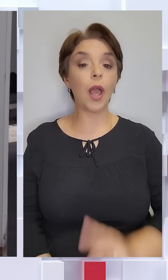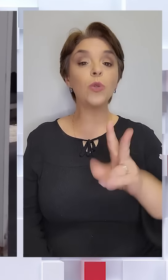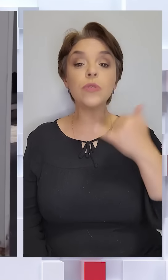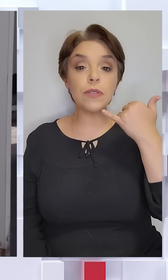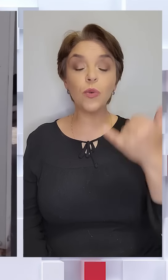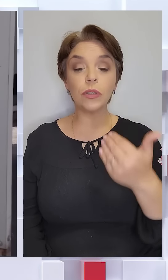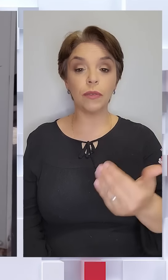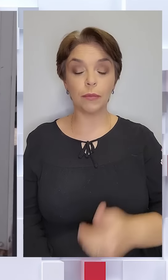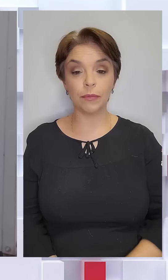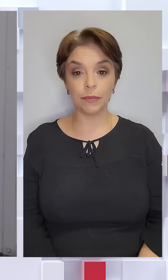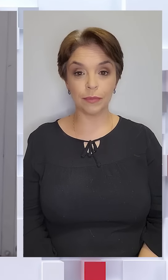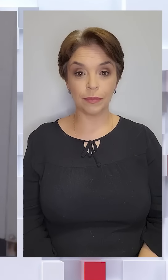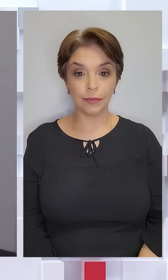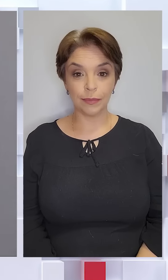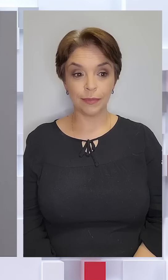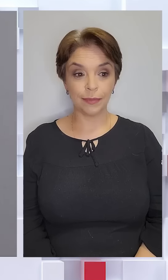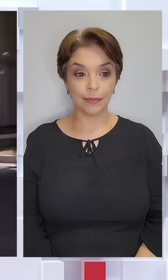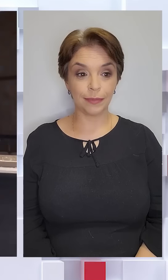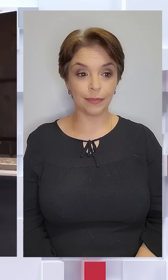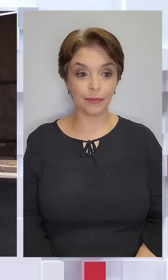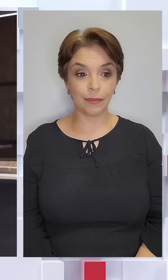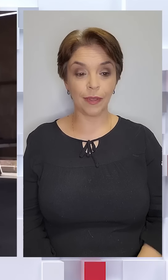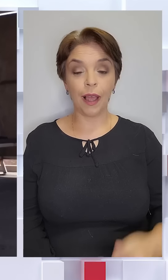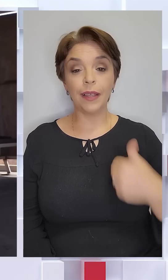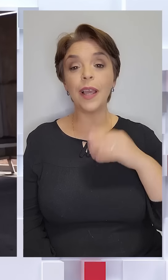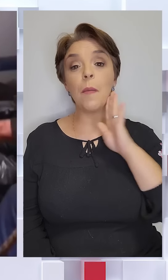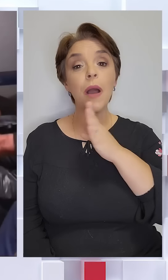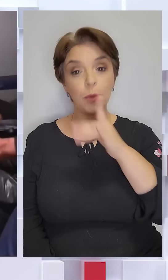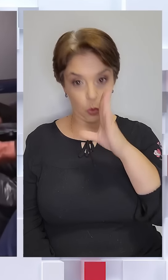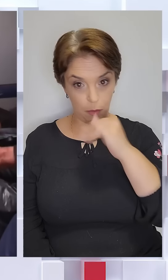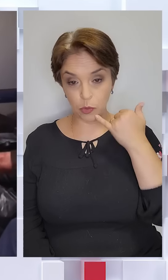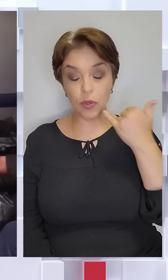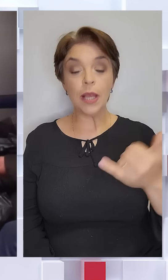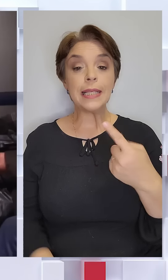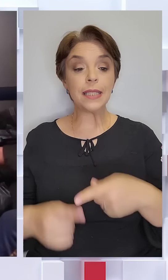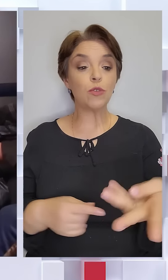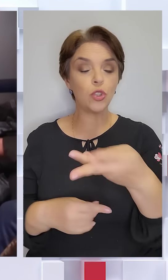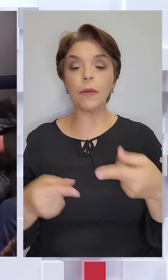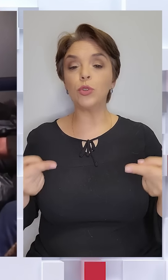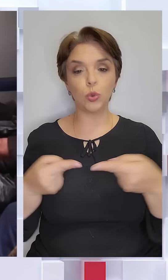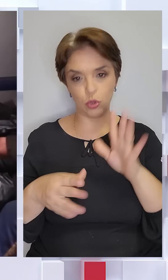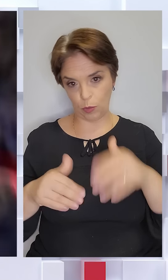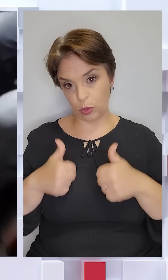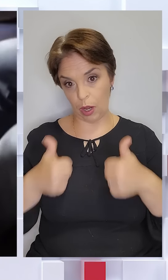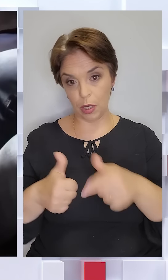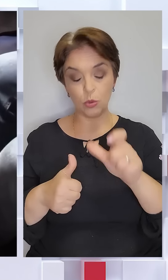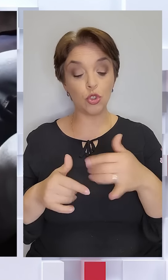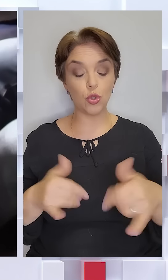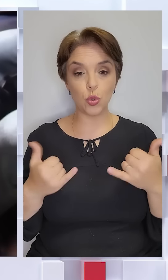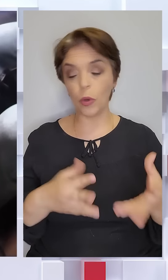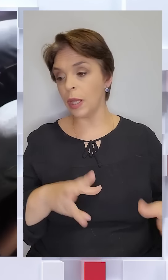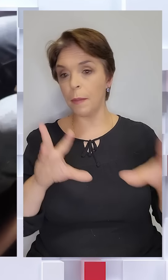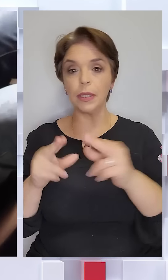Хто це дзвонить? Бабушка. А я мамки тільки дозвонила. З цими 4 все точно буде гаразд. Людей ще